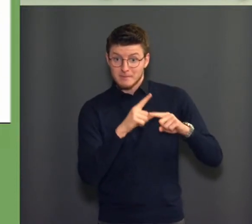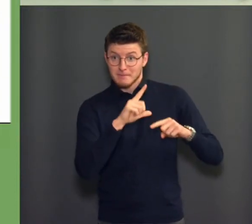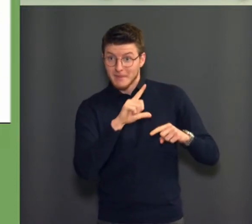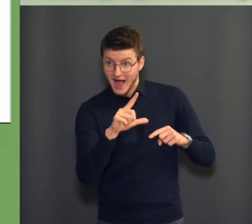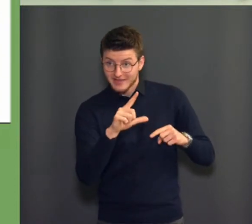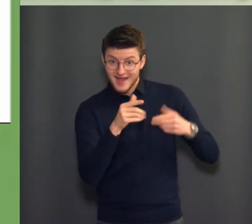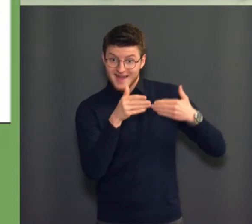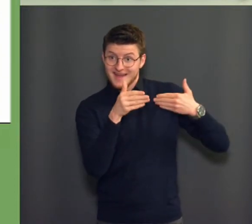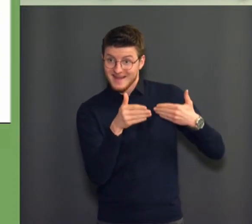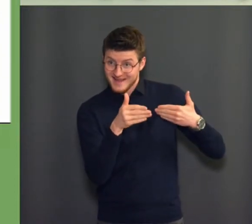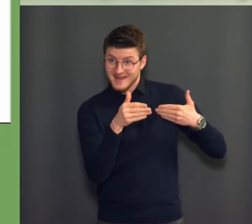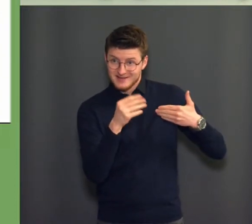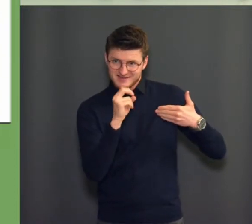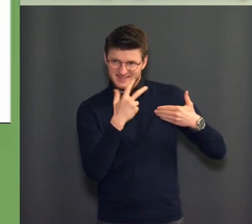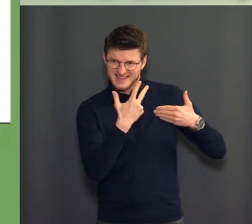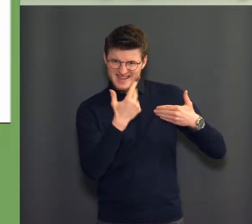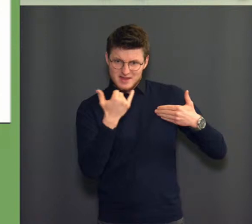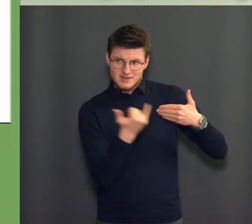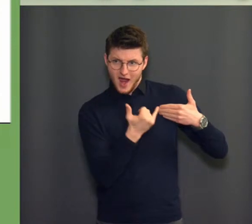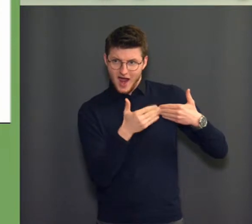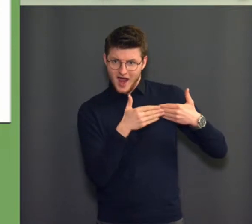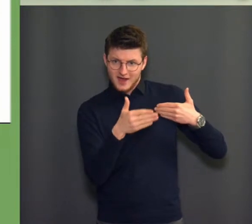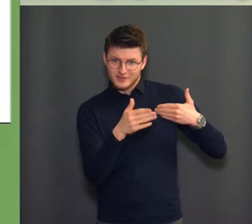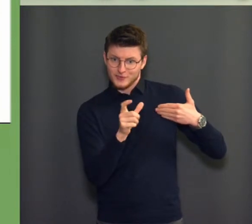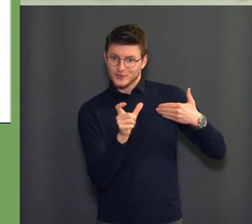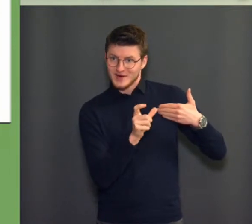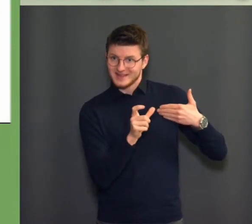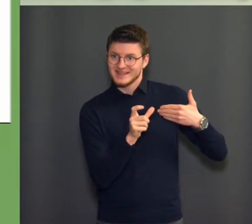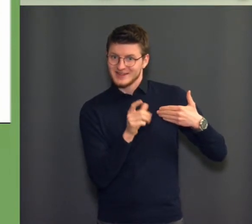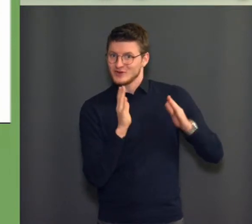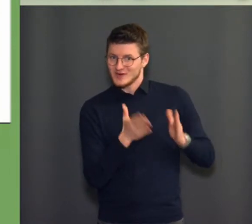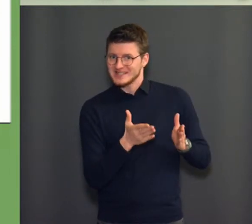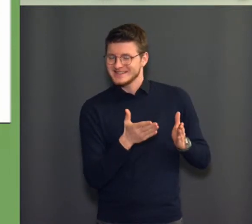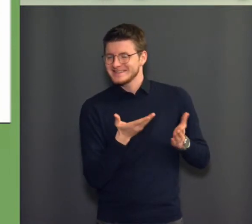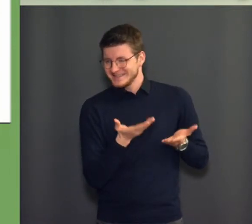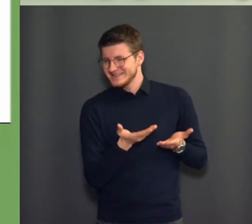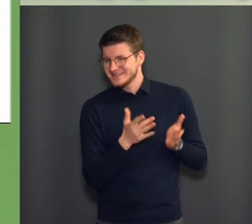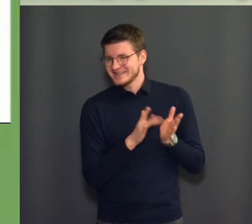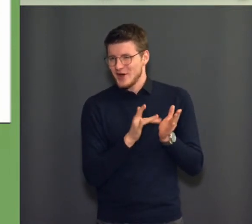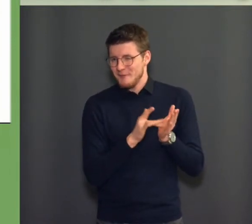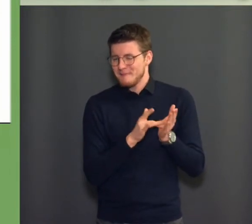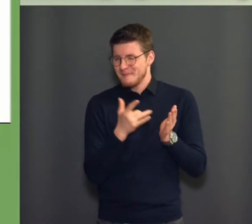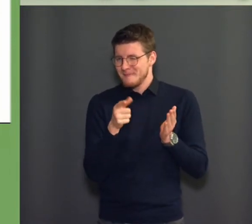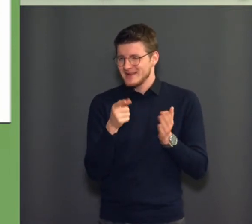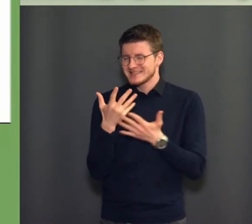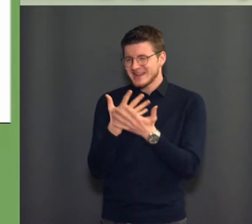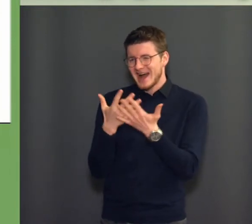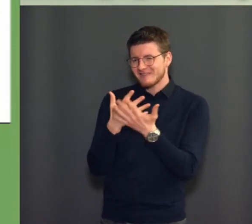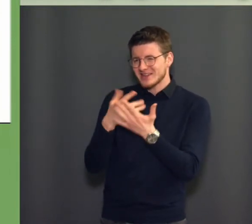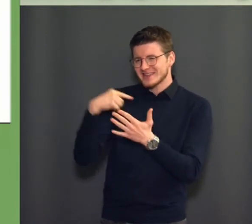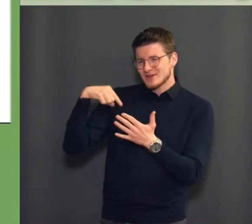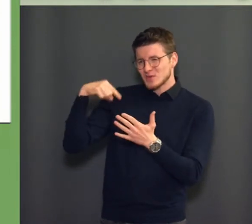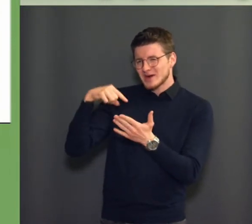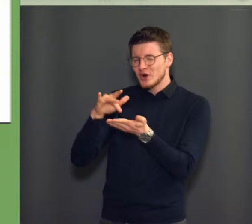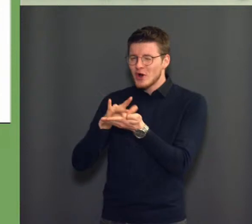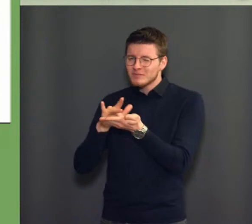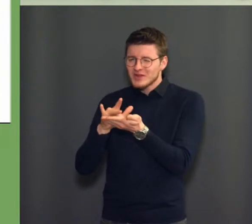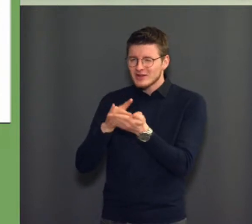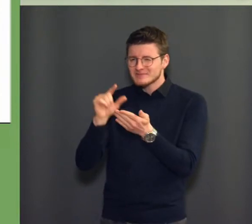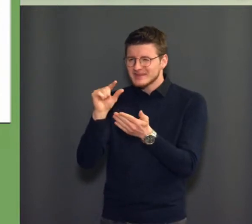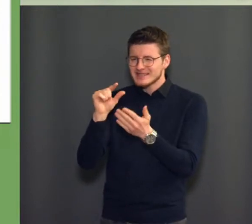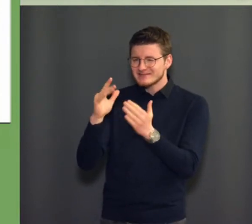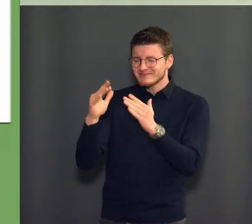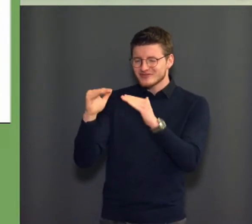3 weekenddagen. En dit betekent dat het weekgemiddelde deze week wat onderschat wordt en waarschijnlijk vanaf volgende